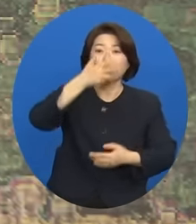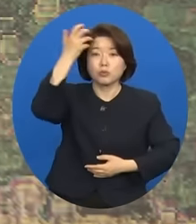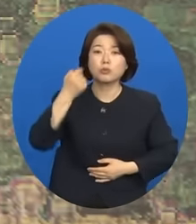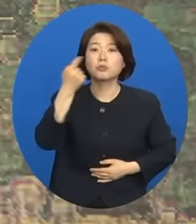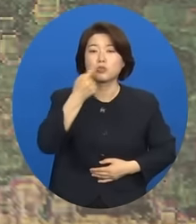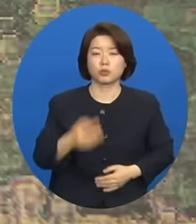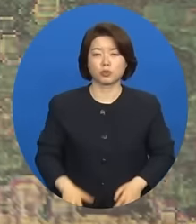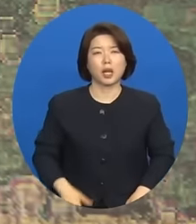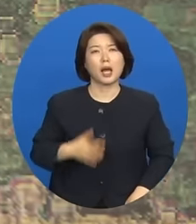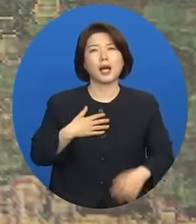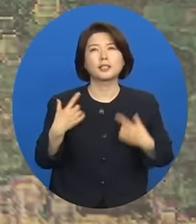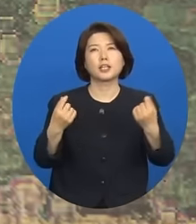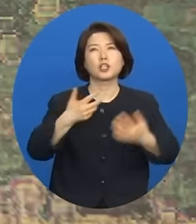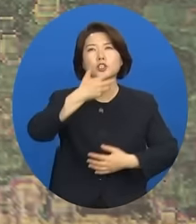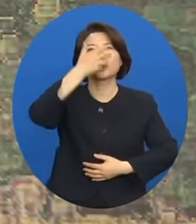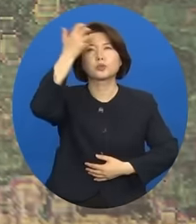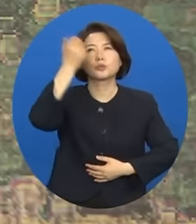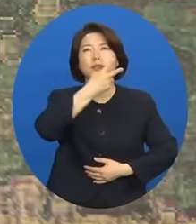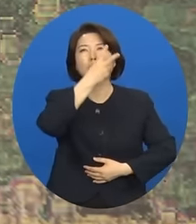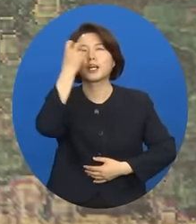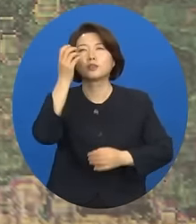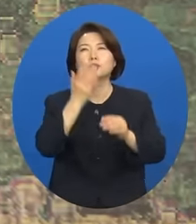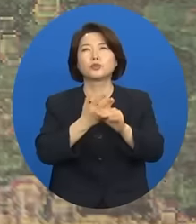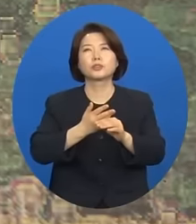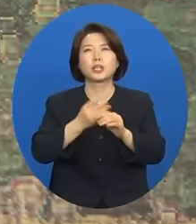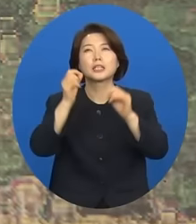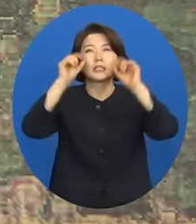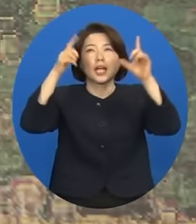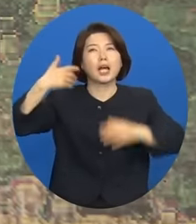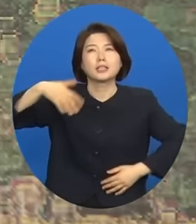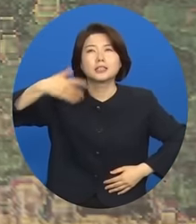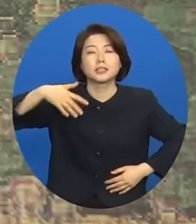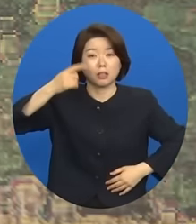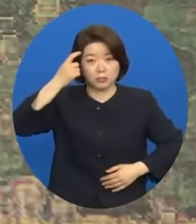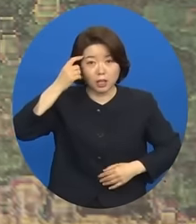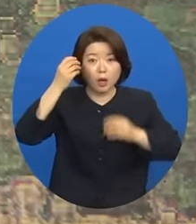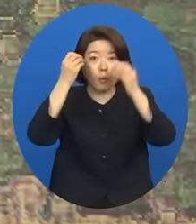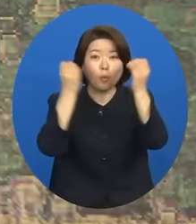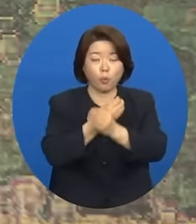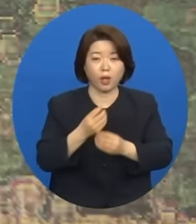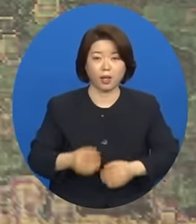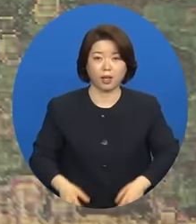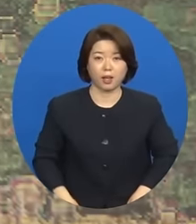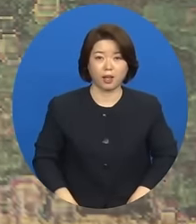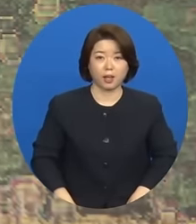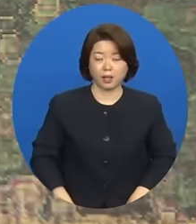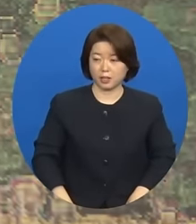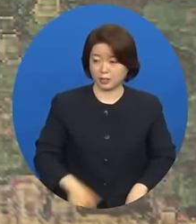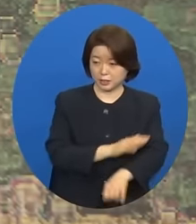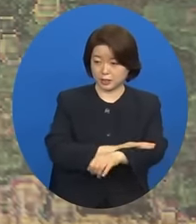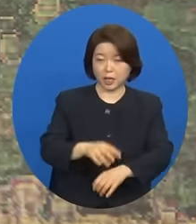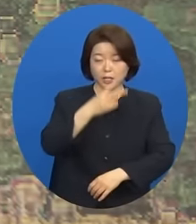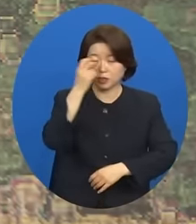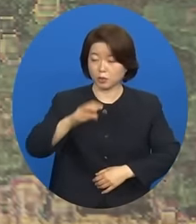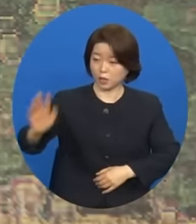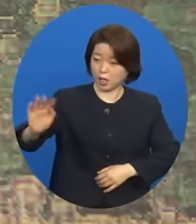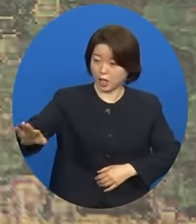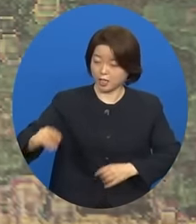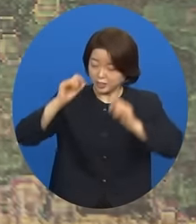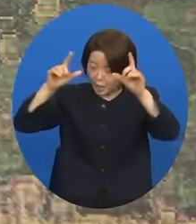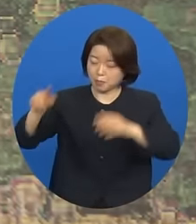나 아직도 꿈에 있군. 꿈속에 지금 나 아직 헤어나질 못하고 있구나. 그래서 제가 뭐 했냐면 잘 자고 있는 아내를 깨웠습니다. 여보, 여보